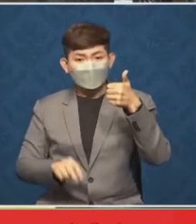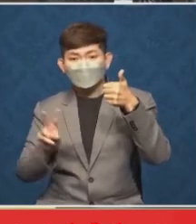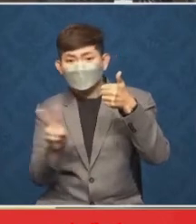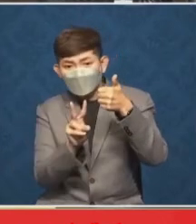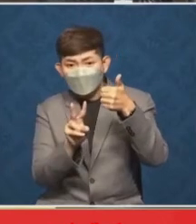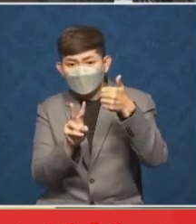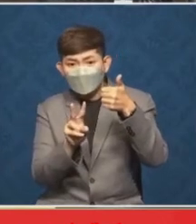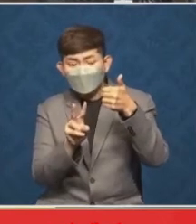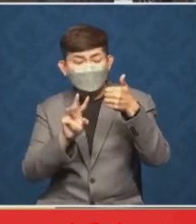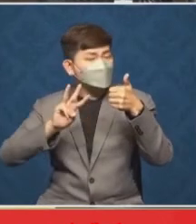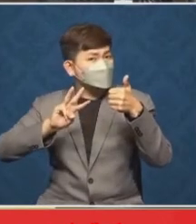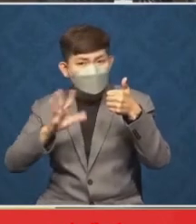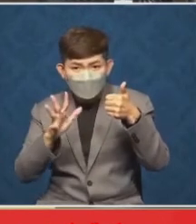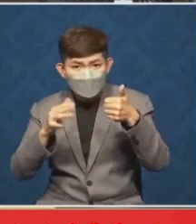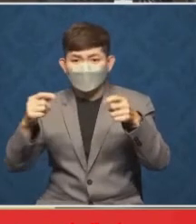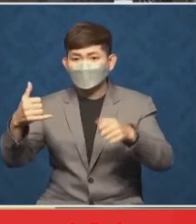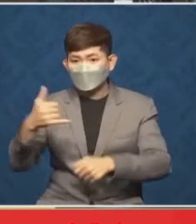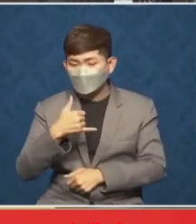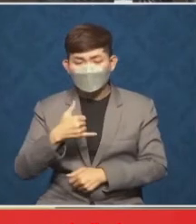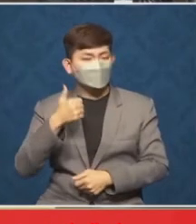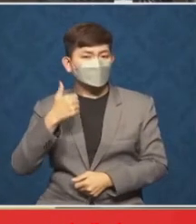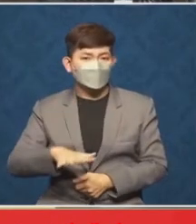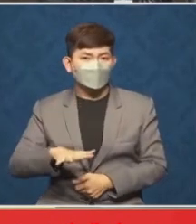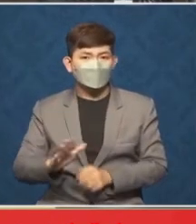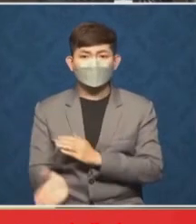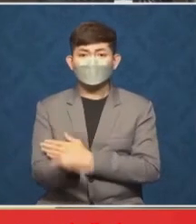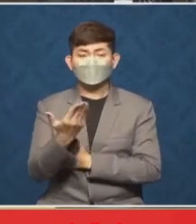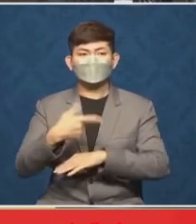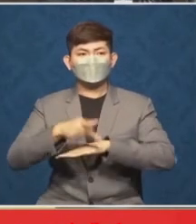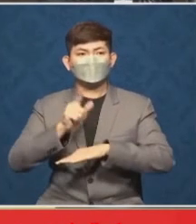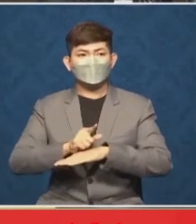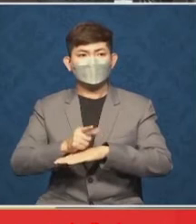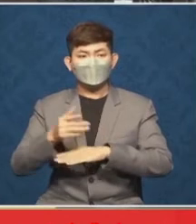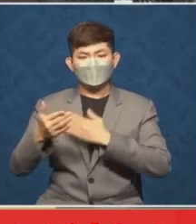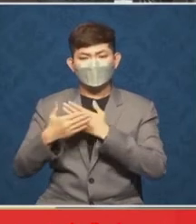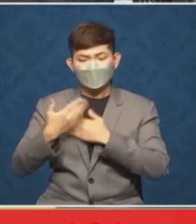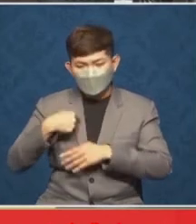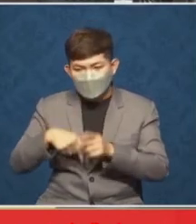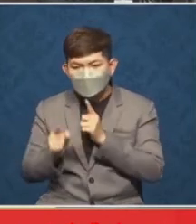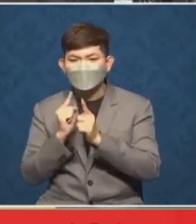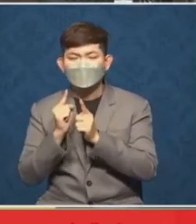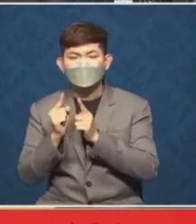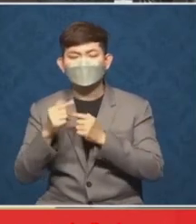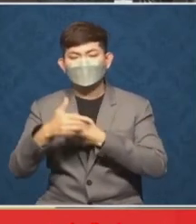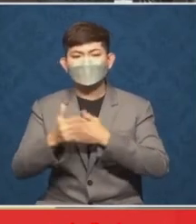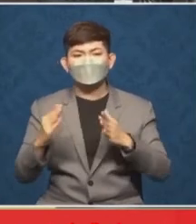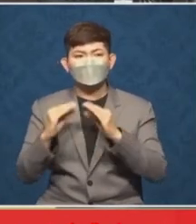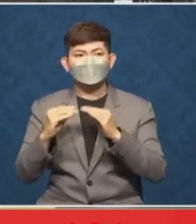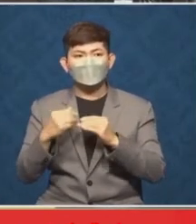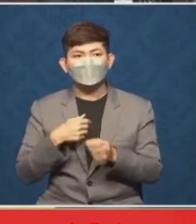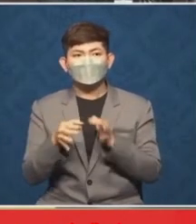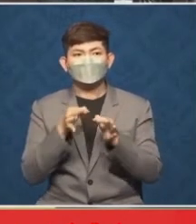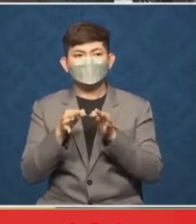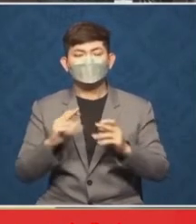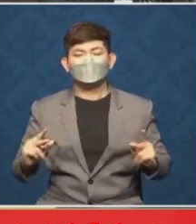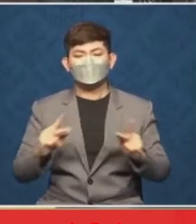งกับมาตอบไม่ได้เมื่อเช้าท่านประธานก็เรียกผมเข้าไปในห้องฮะก็แจ้งไปยังกระทรวงมหาดไ